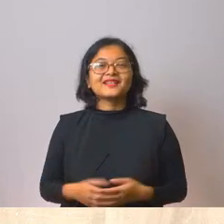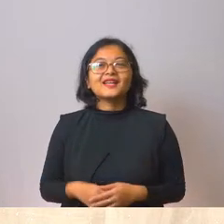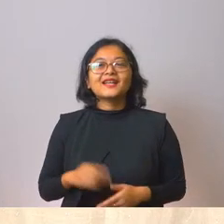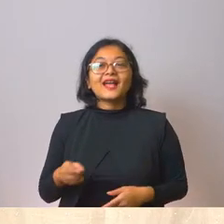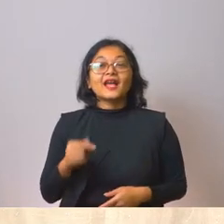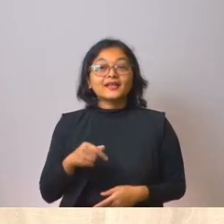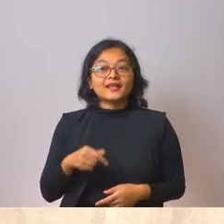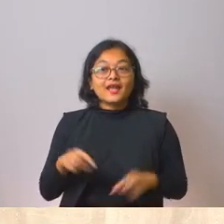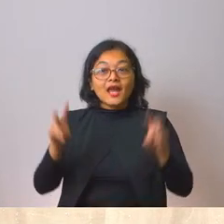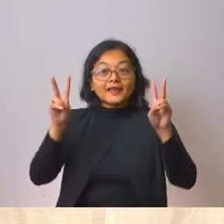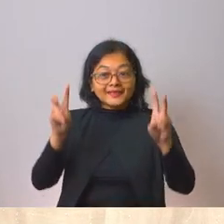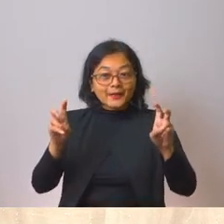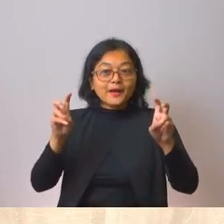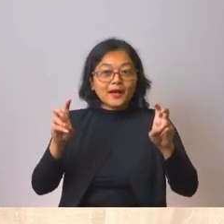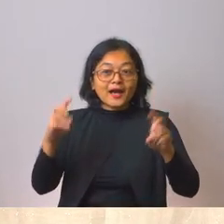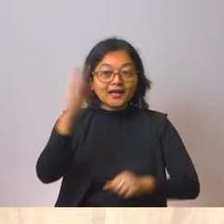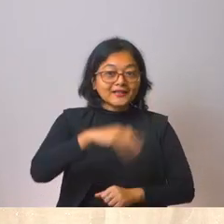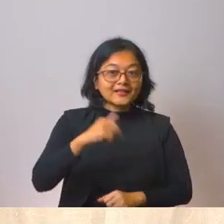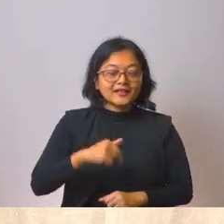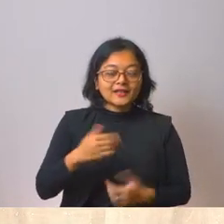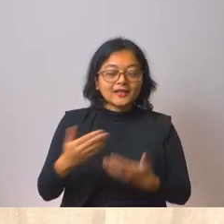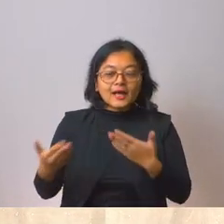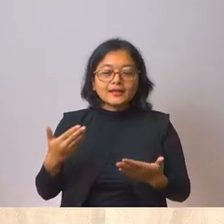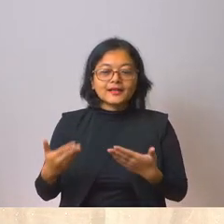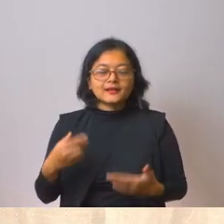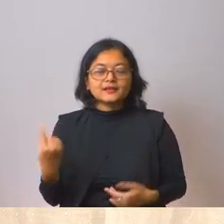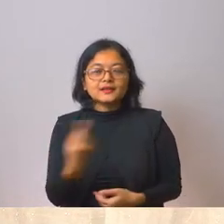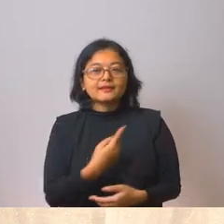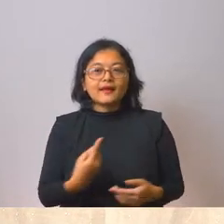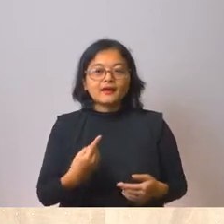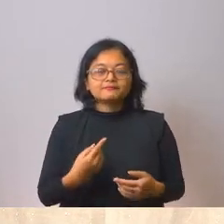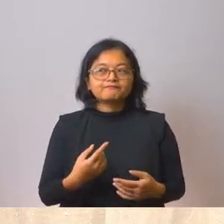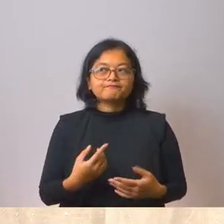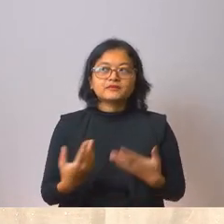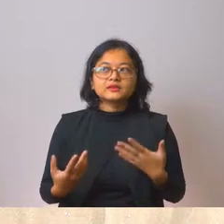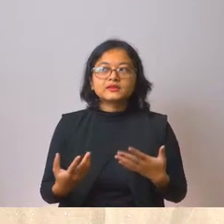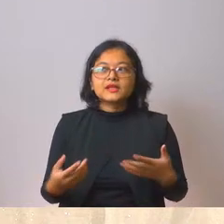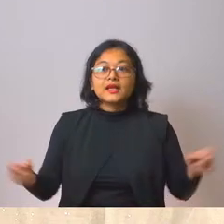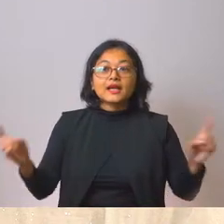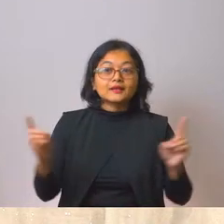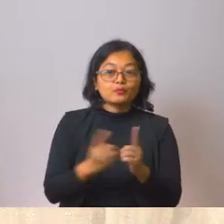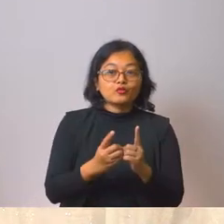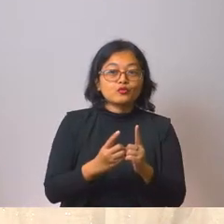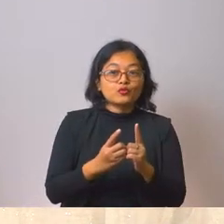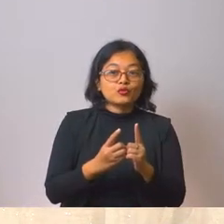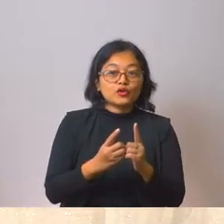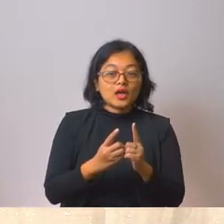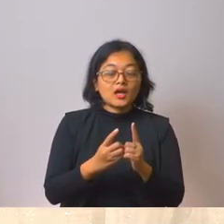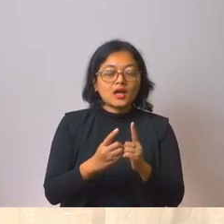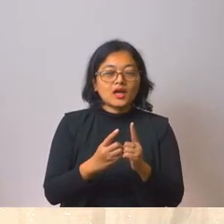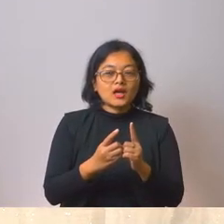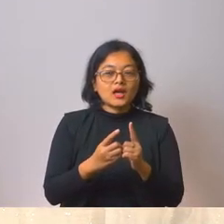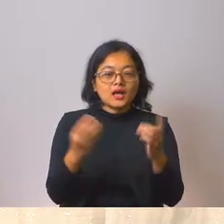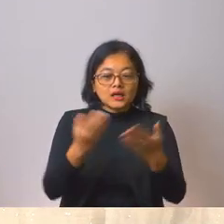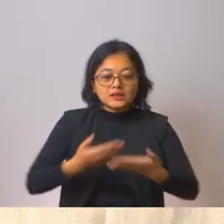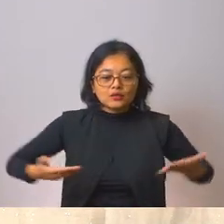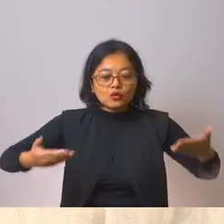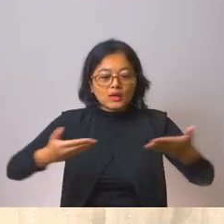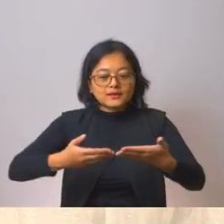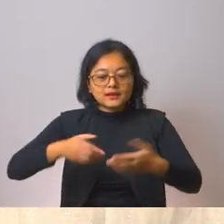bagaimana kadang-kadang kita menjumpai kenyataan di dunia ini bahwa anak-anak seringkali dianggap remeh,